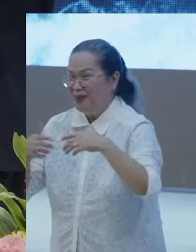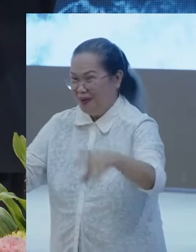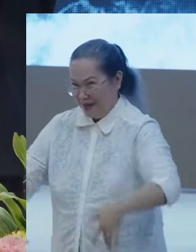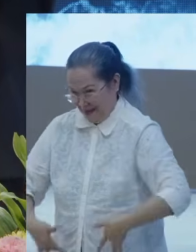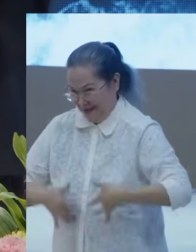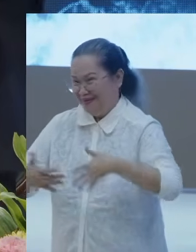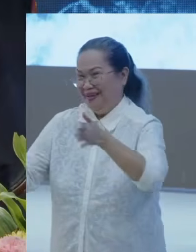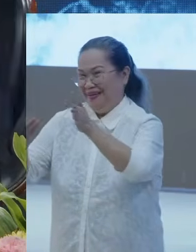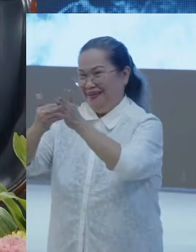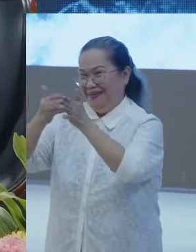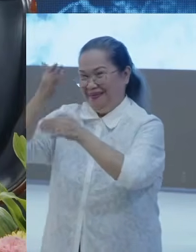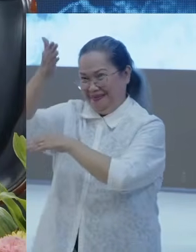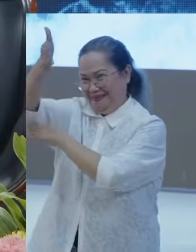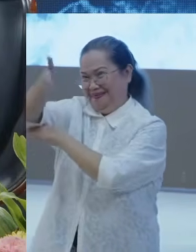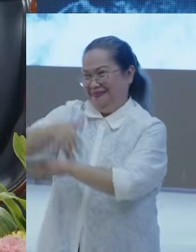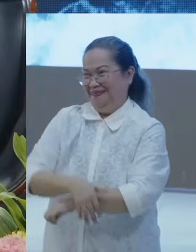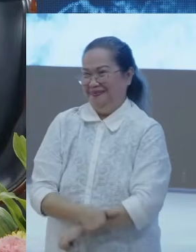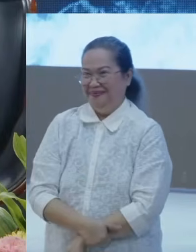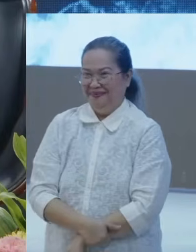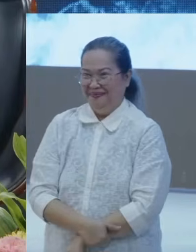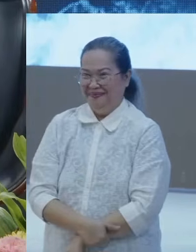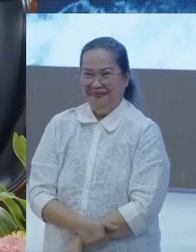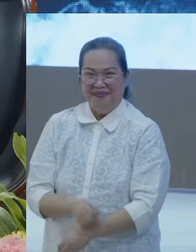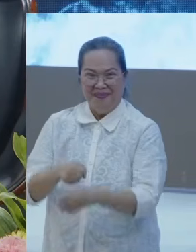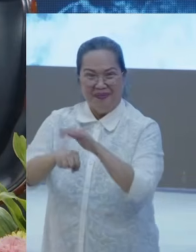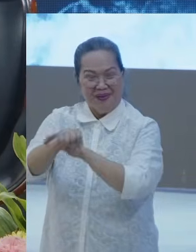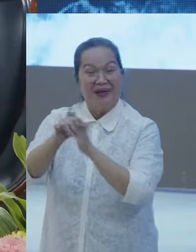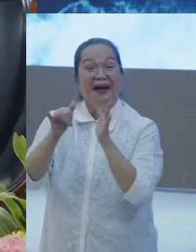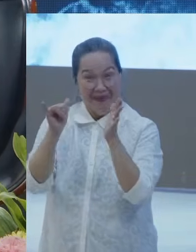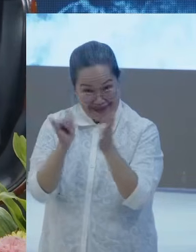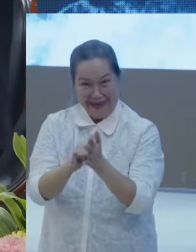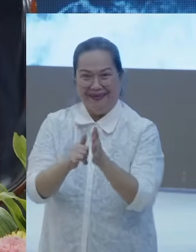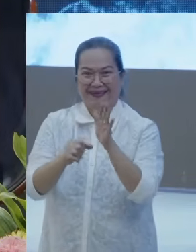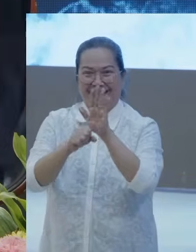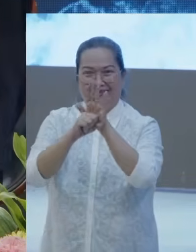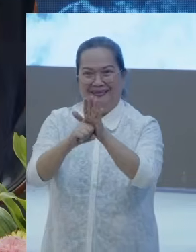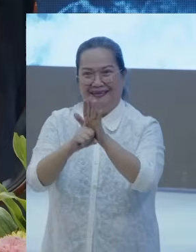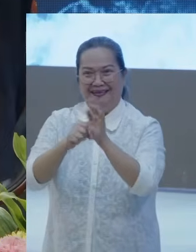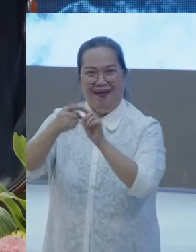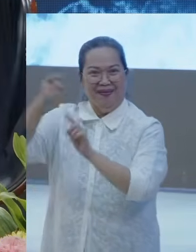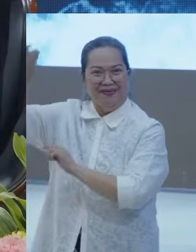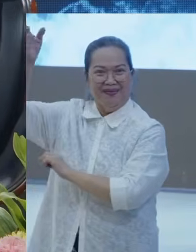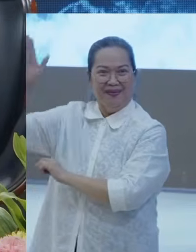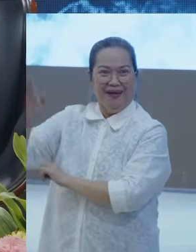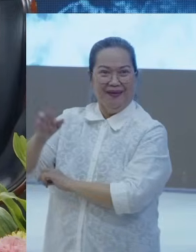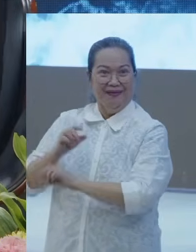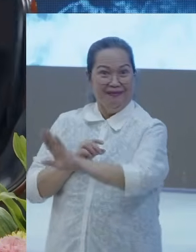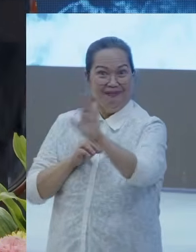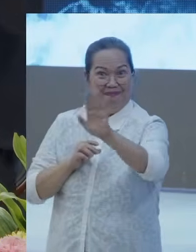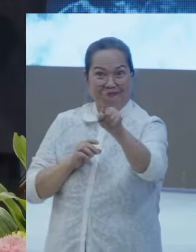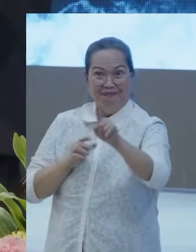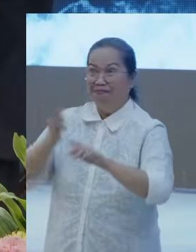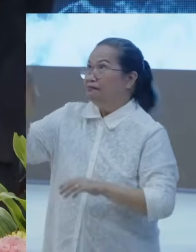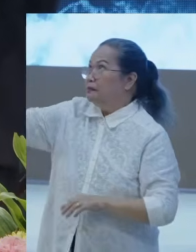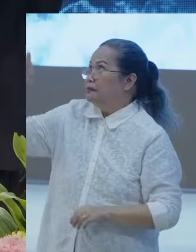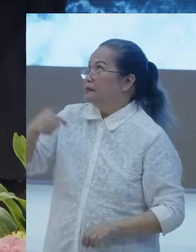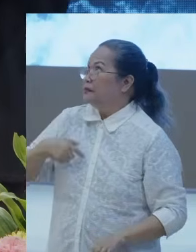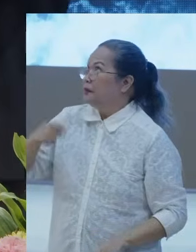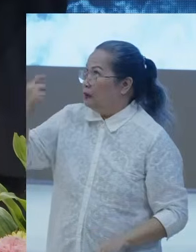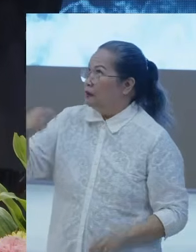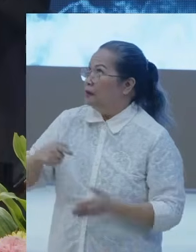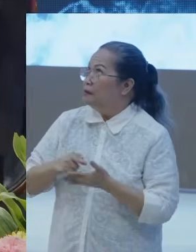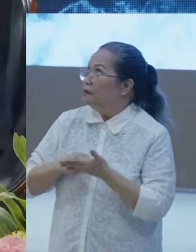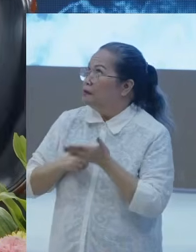maguli. You will be born again. At kayo'y mananampalataya sa Kanya. At kayo'y magpapatuloy sa